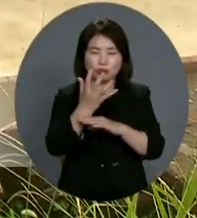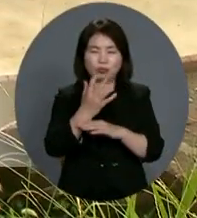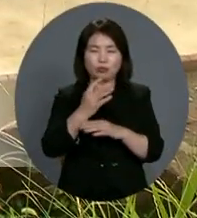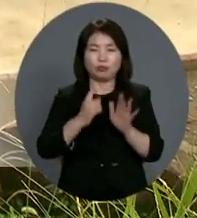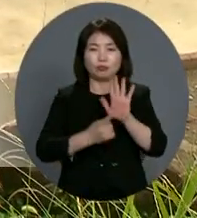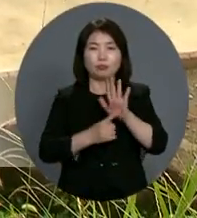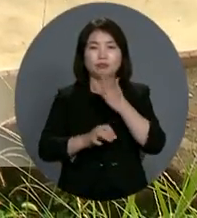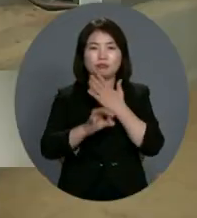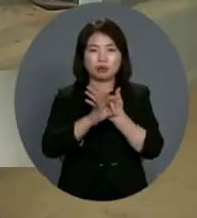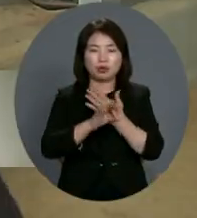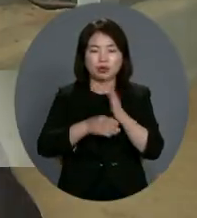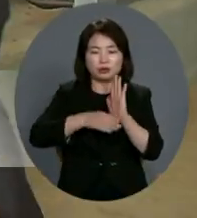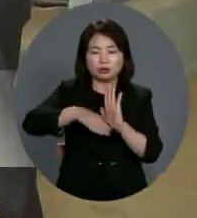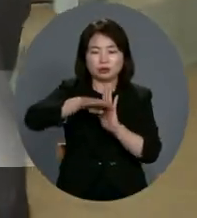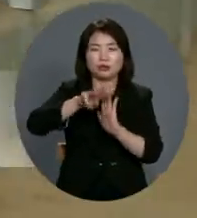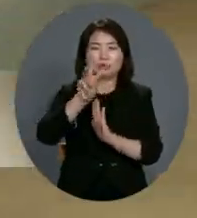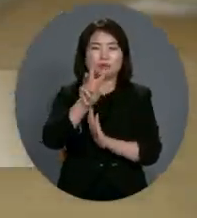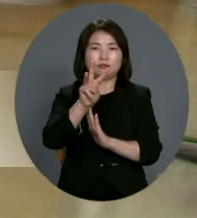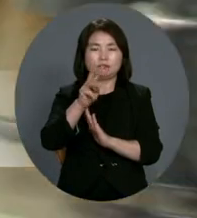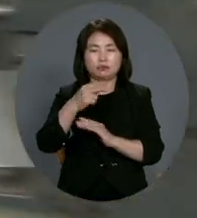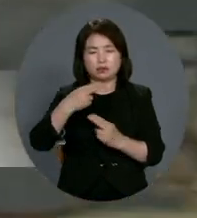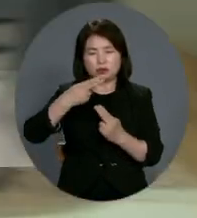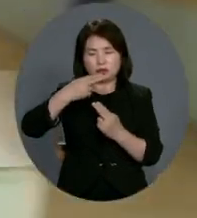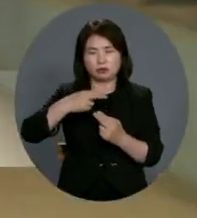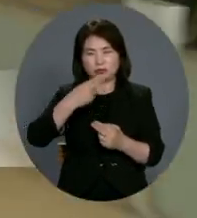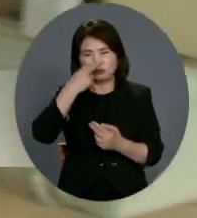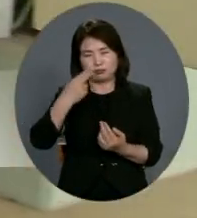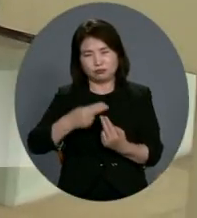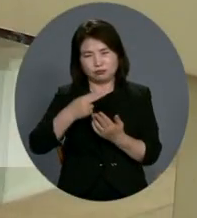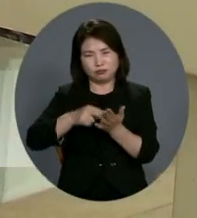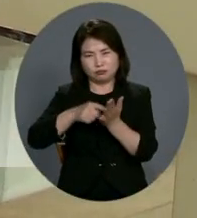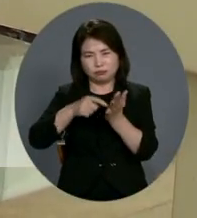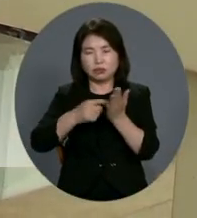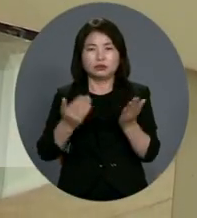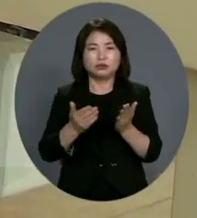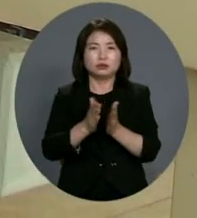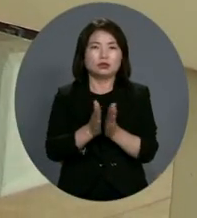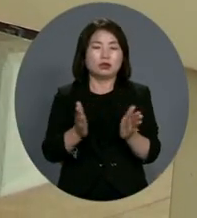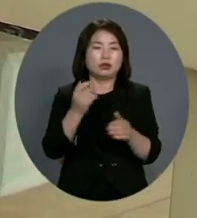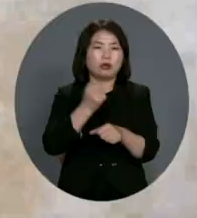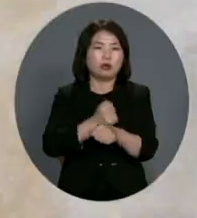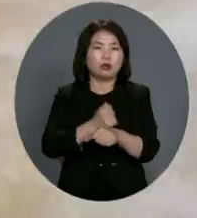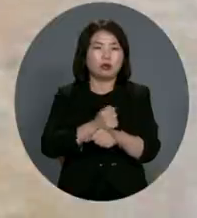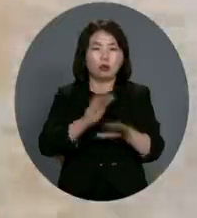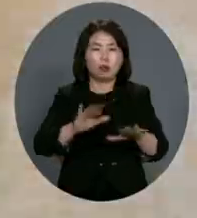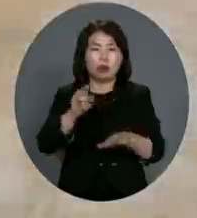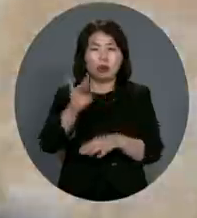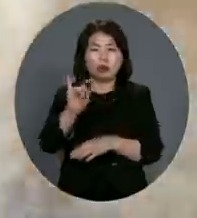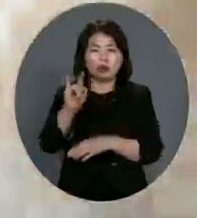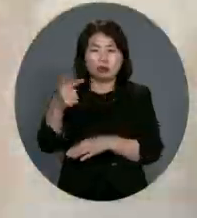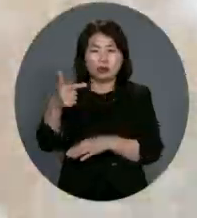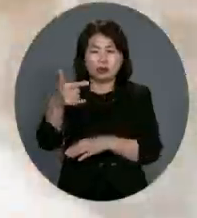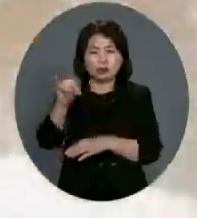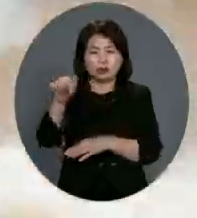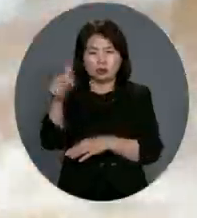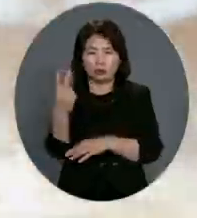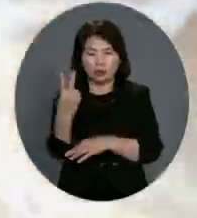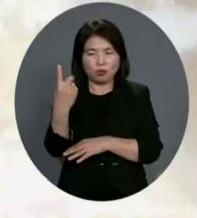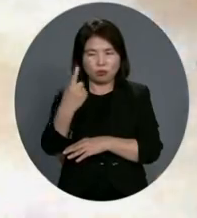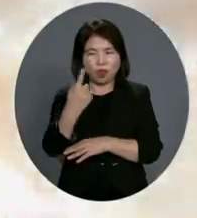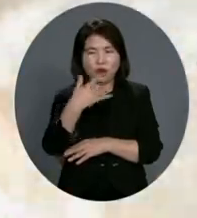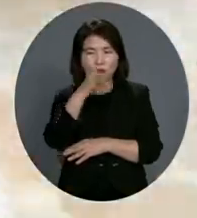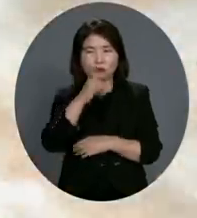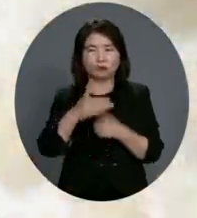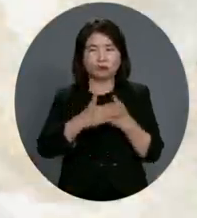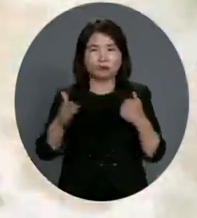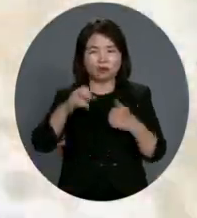예상되면 3단계로 나눠 비상근무에 들어갑니다. 특히 올해는 슈퍼 엘니뇨가 예상되는 만큼